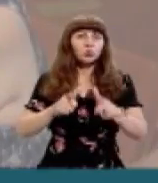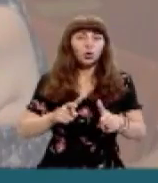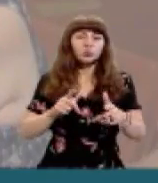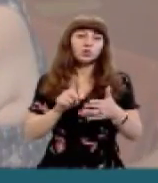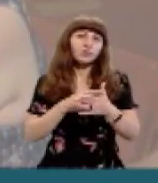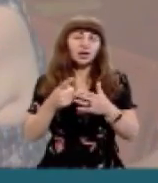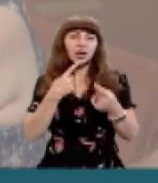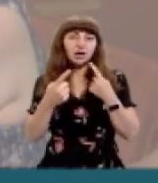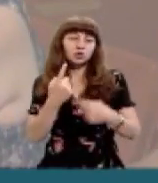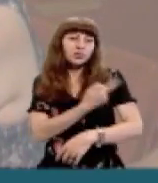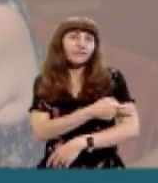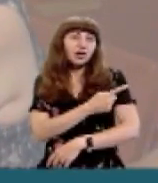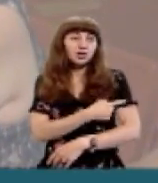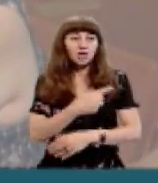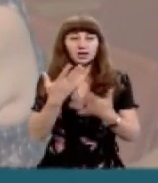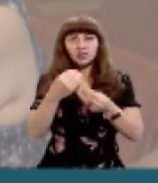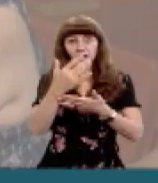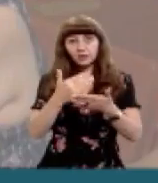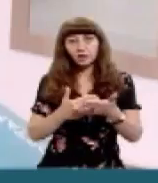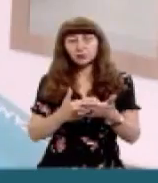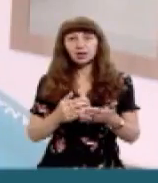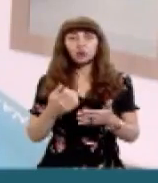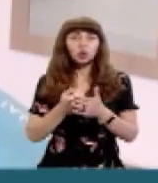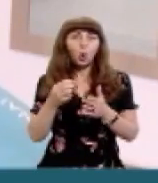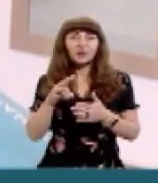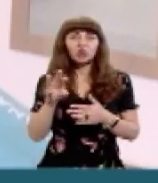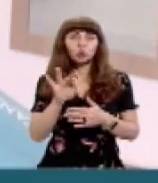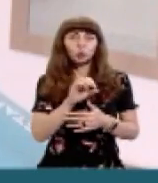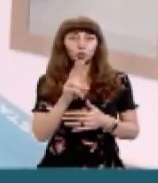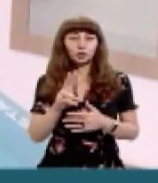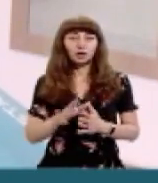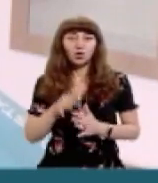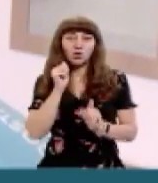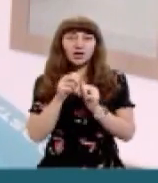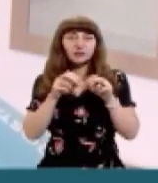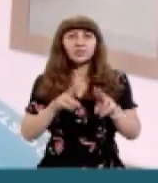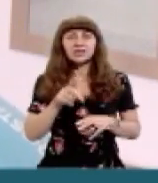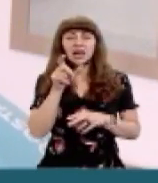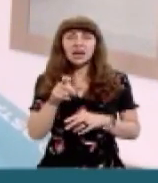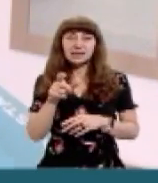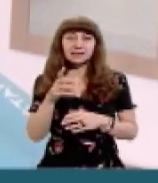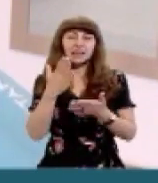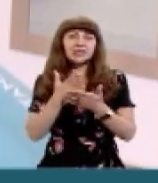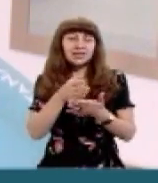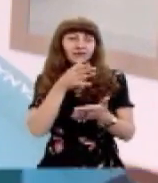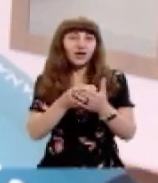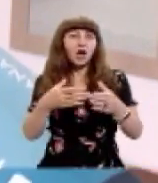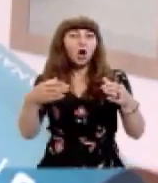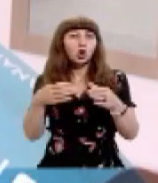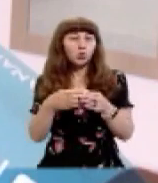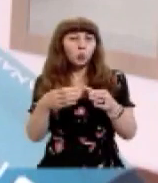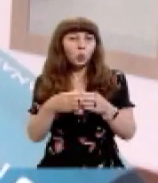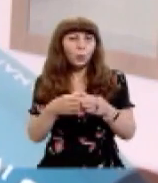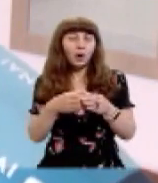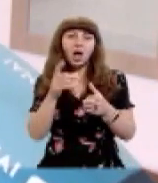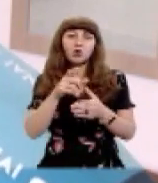График, говорит, плотный. День зачастую расписан по минутам. У нас у каждого специалиста есть своя группа подопечных людей. Мы